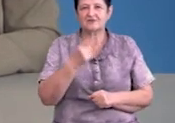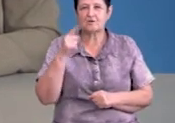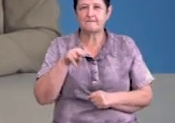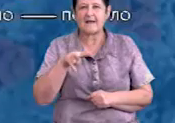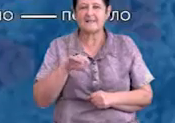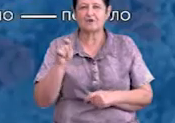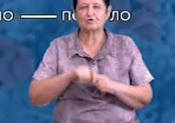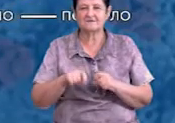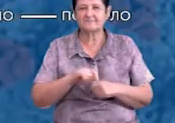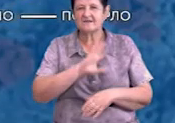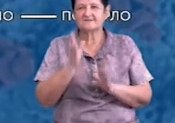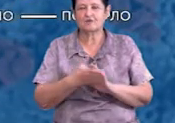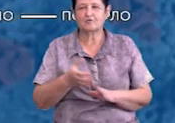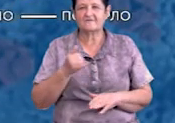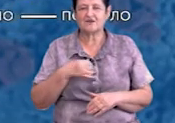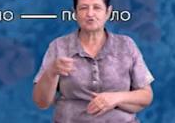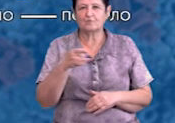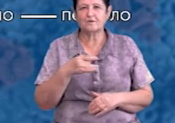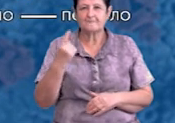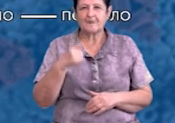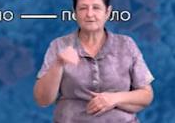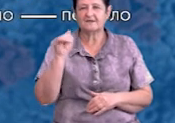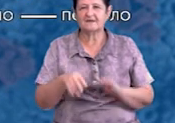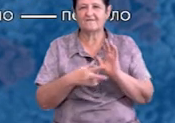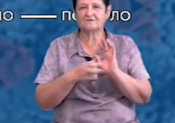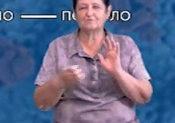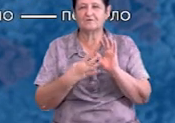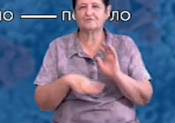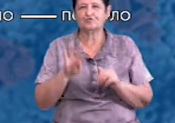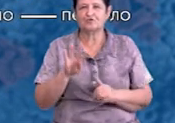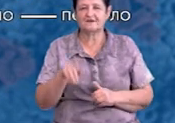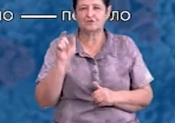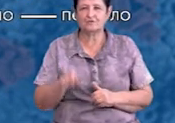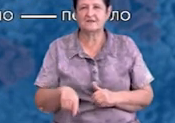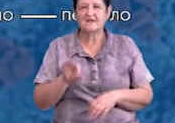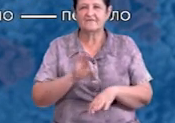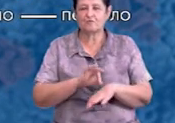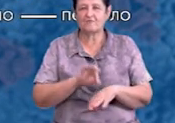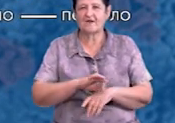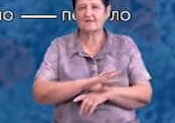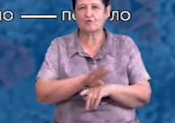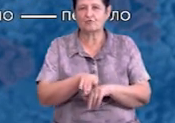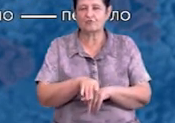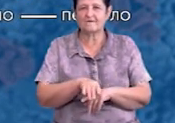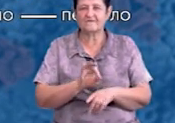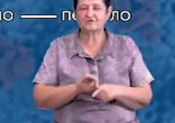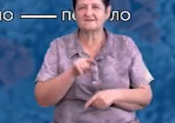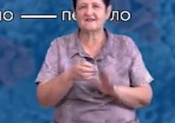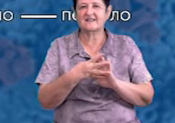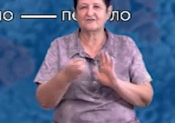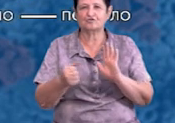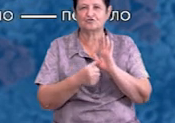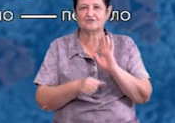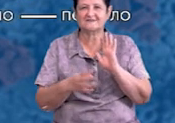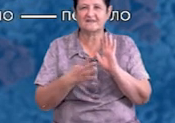ПЛР-дослідження. Загалом в нашому регіоні 1894 людини інфікувалися коронавірусом, з них